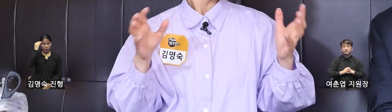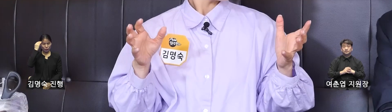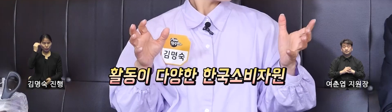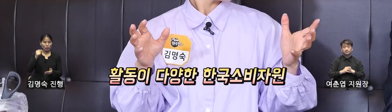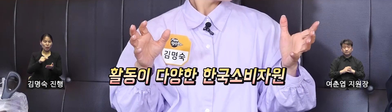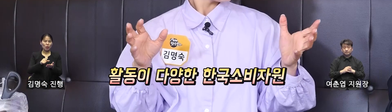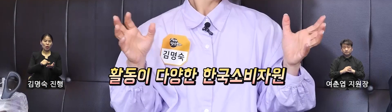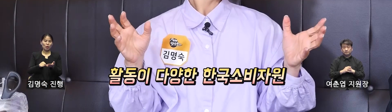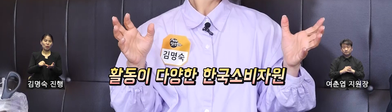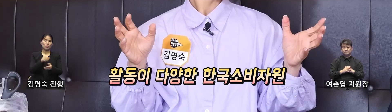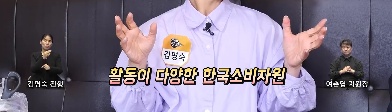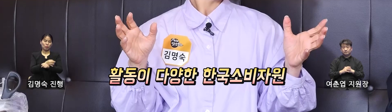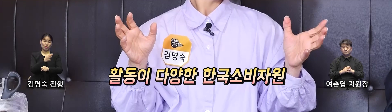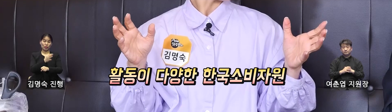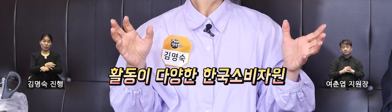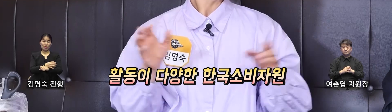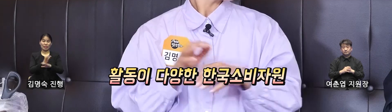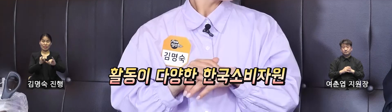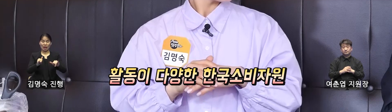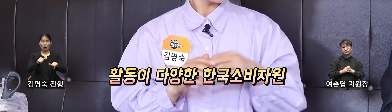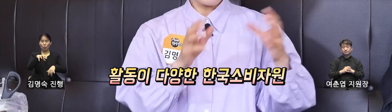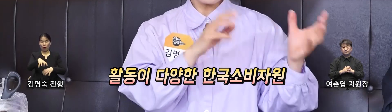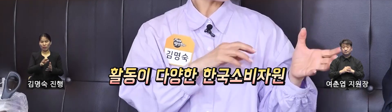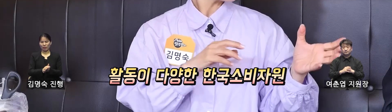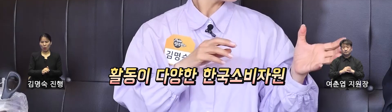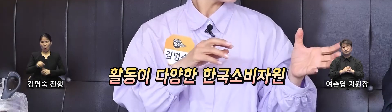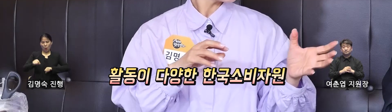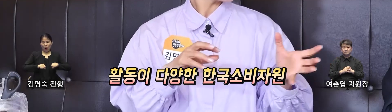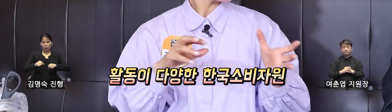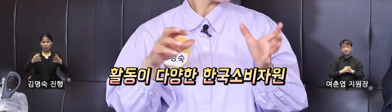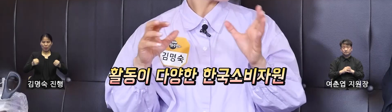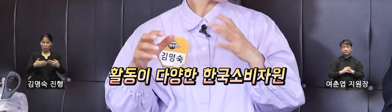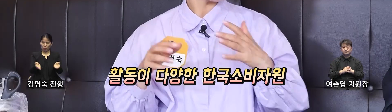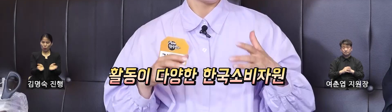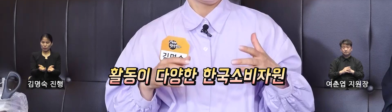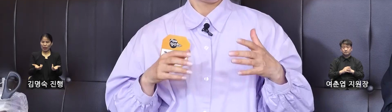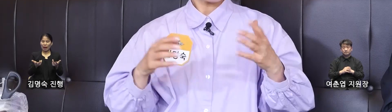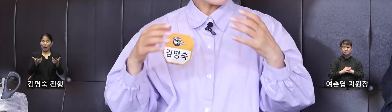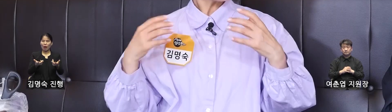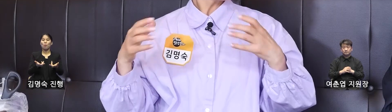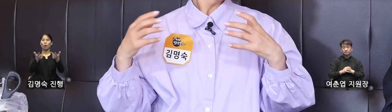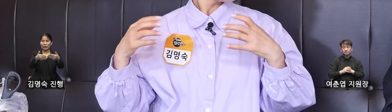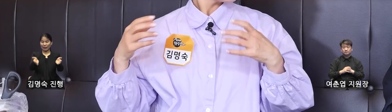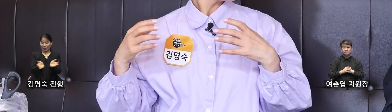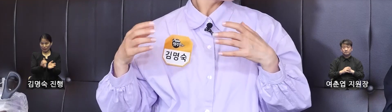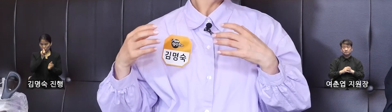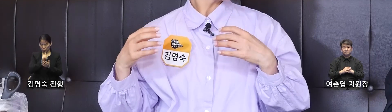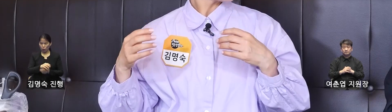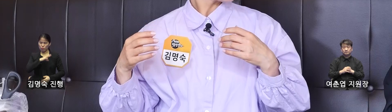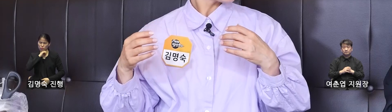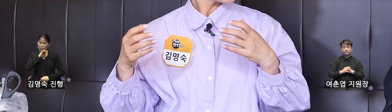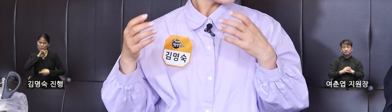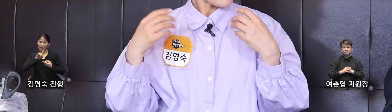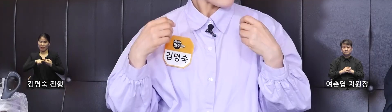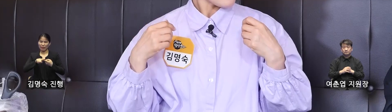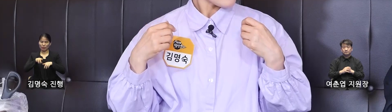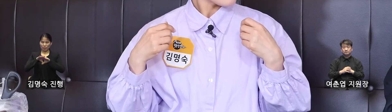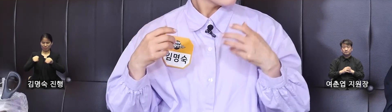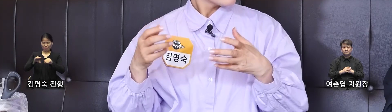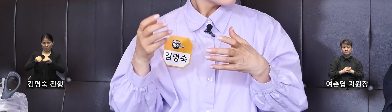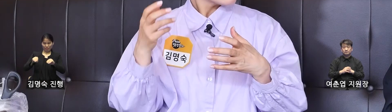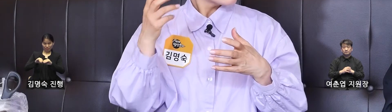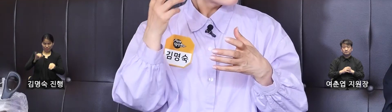이제 활동이 되게 많더라고요. 뭐 네. 봉사 단체도 있고 또 여러 가지 불만들을 또 이렇게 다